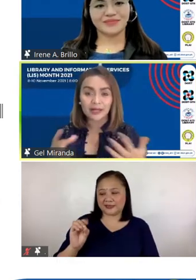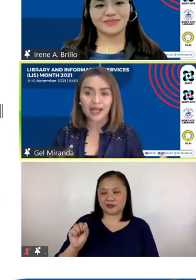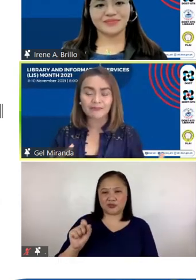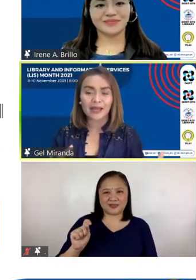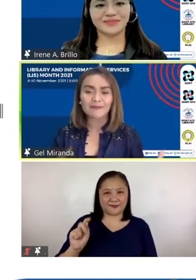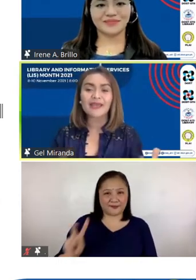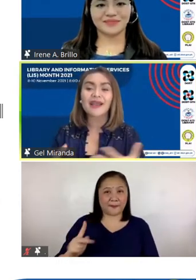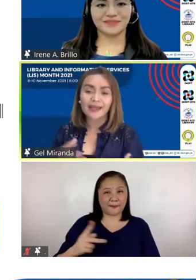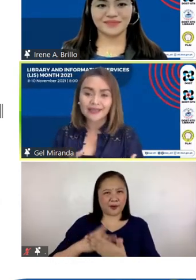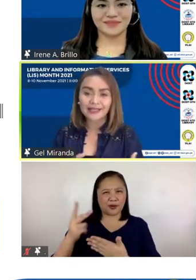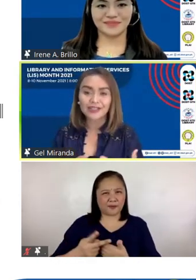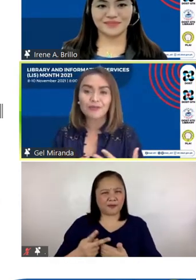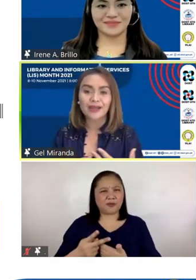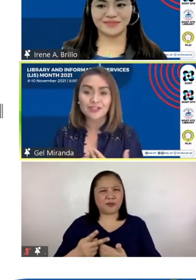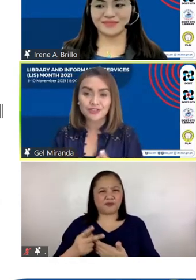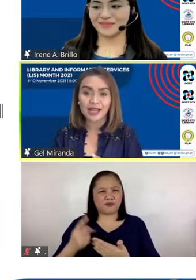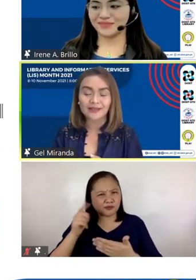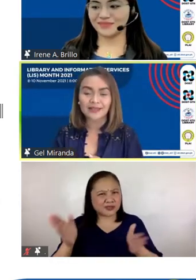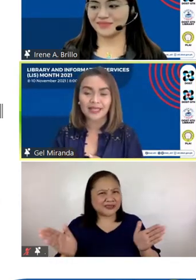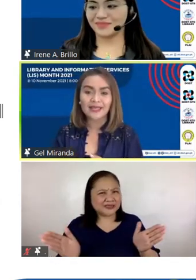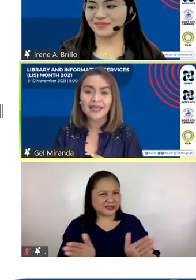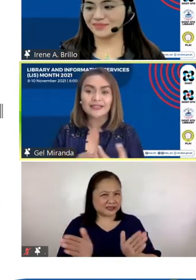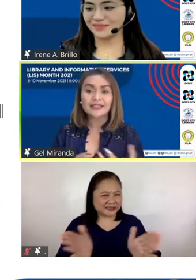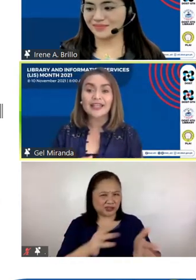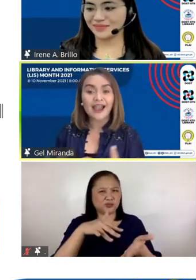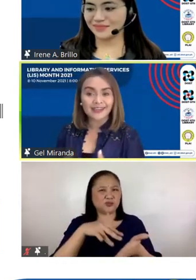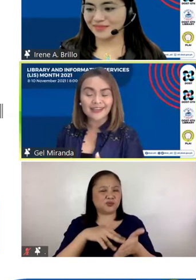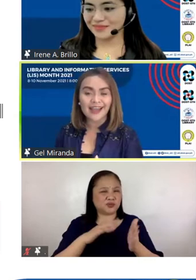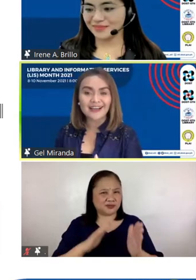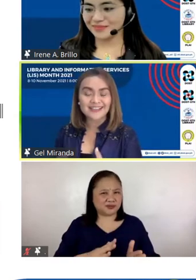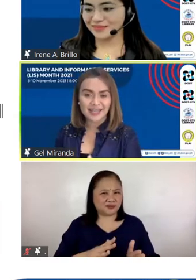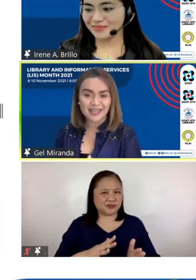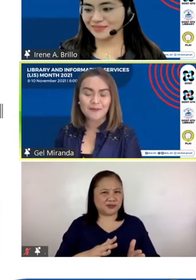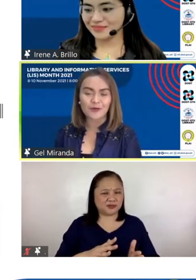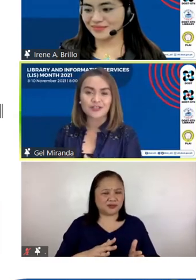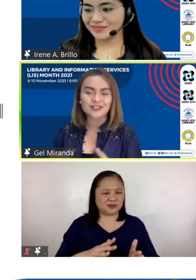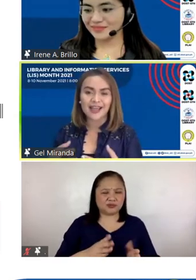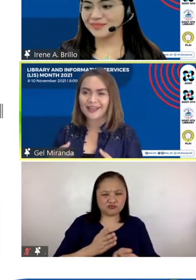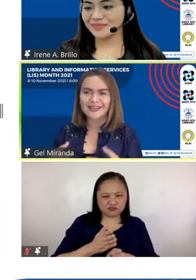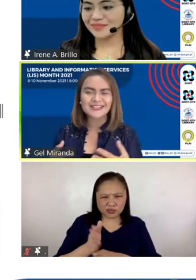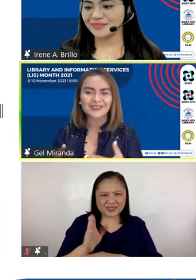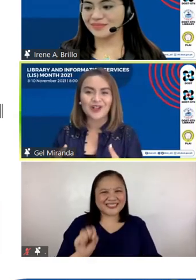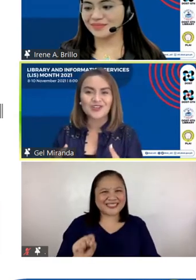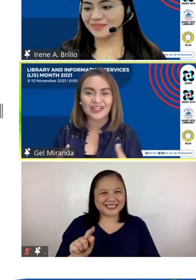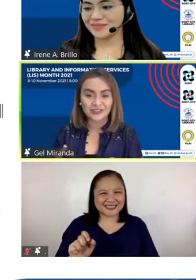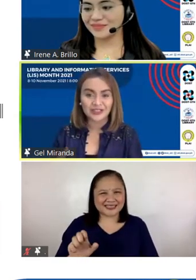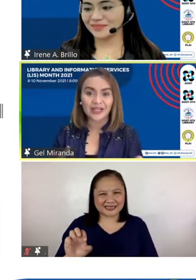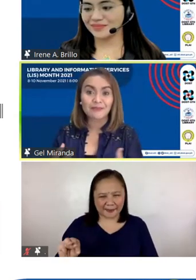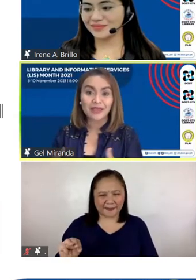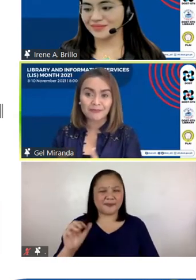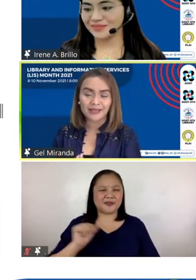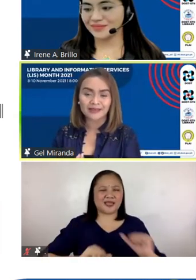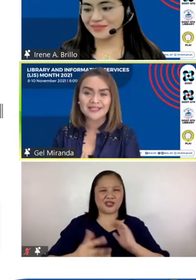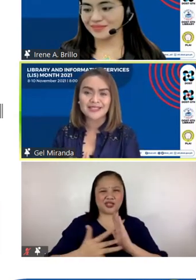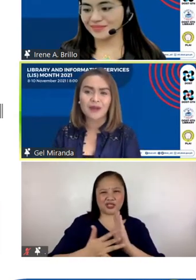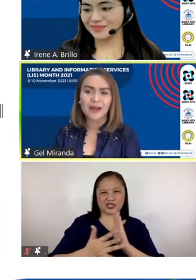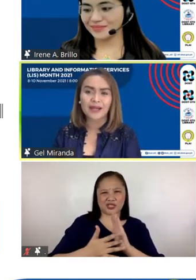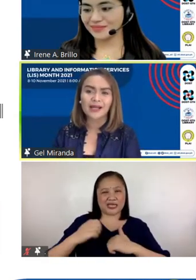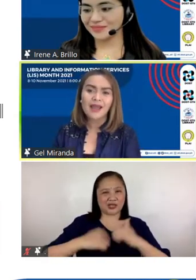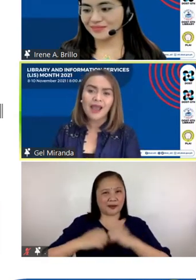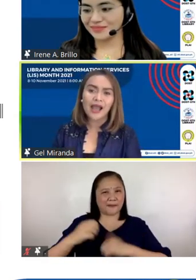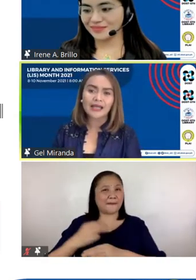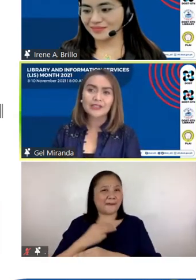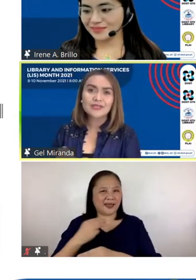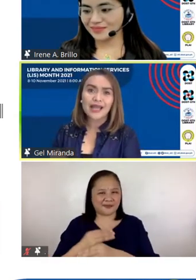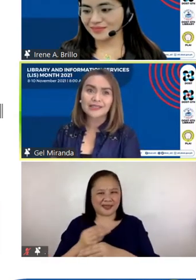ding paraan para mahikayat natin yung mga estudyante na tahakin ang STEM or Science, Technology, Engineering, and Mathematics, di ba?